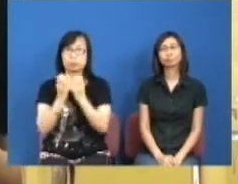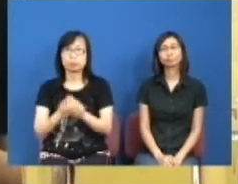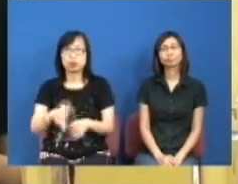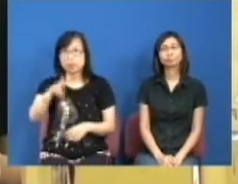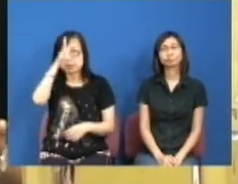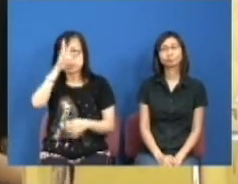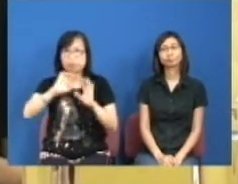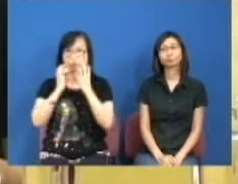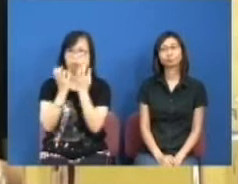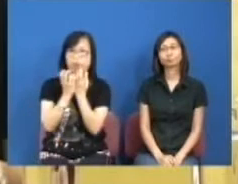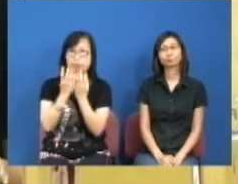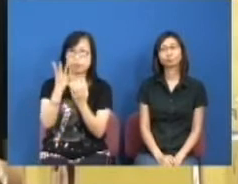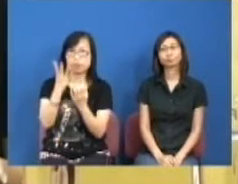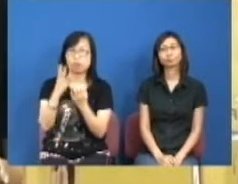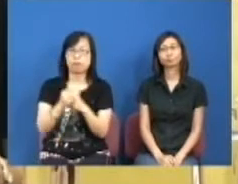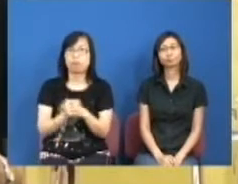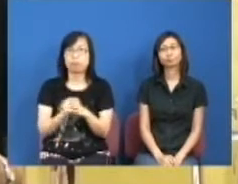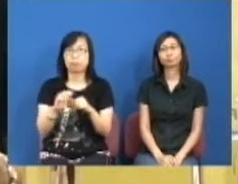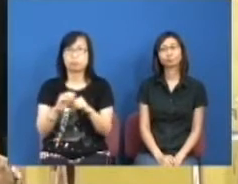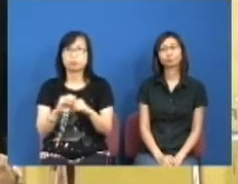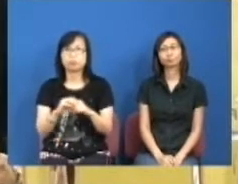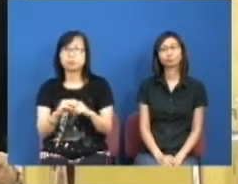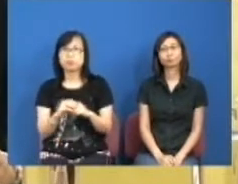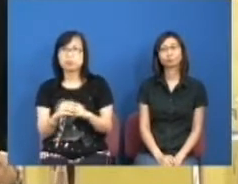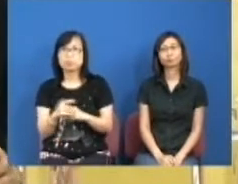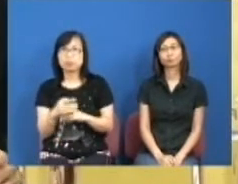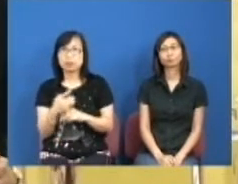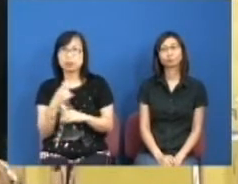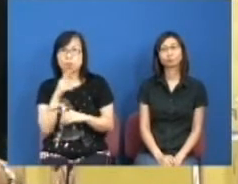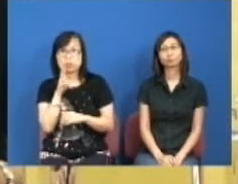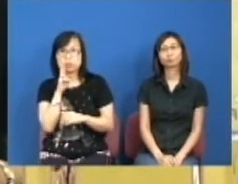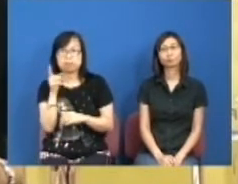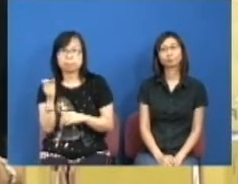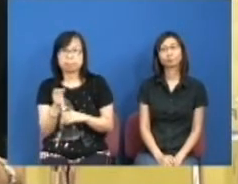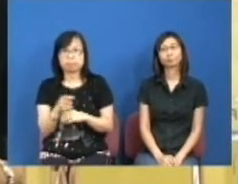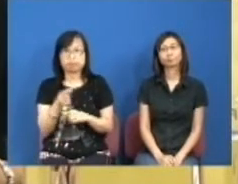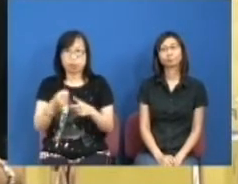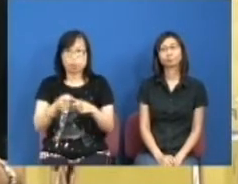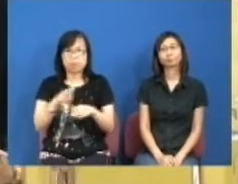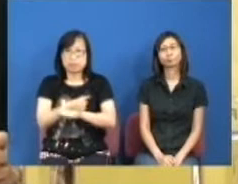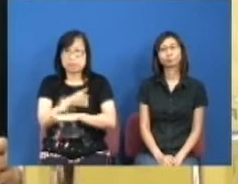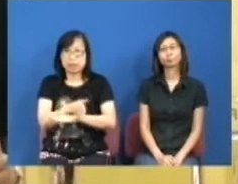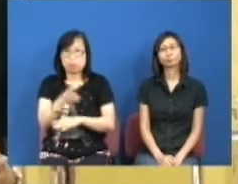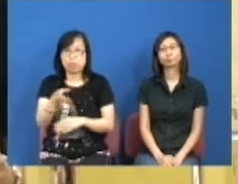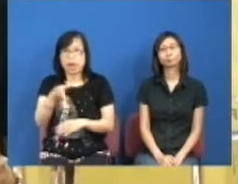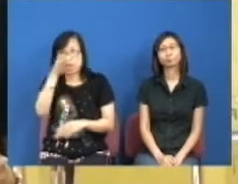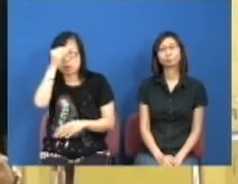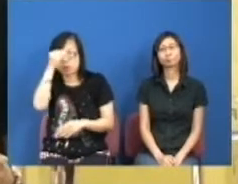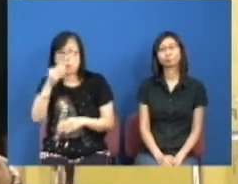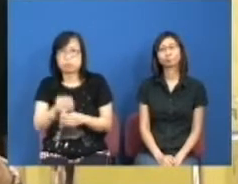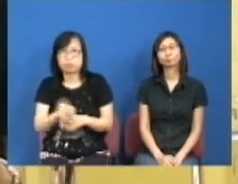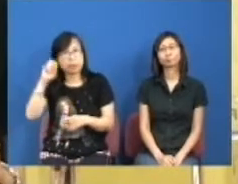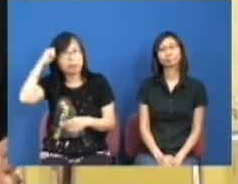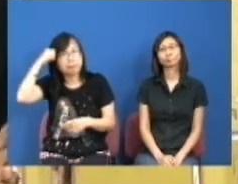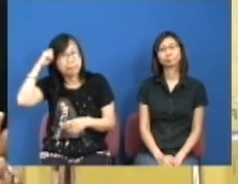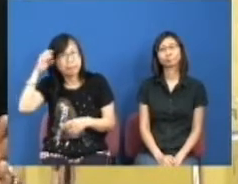黨嚇四個主要嘅大嘅元素。咁正如我頭先所講咧，公民社會係一個即係學術上嘅一個概念嚟